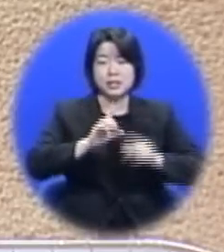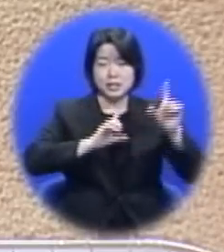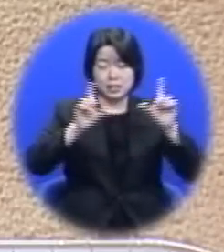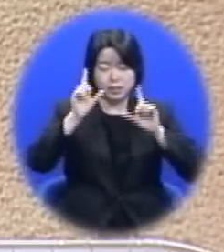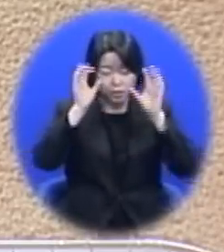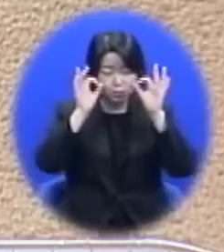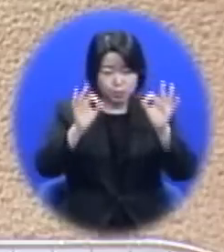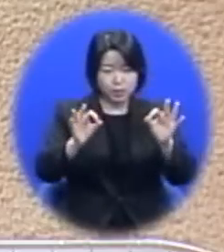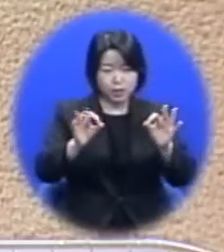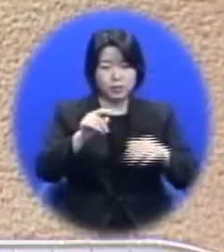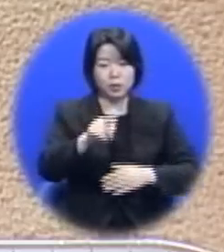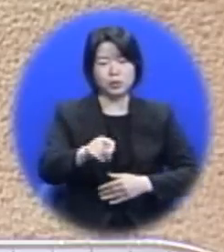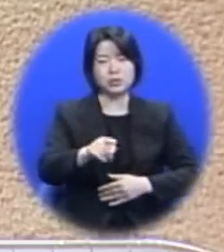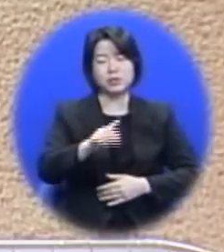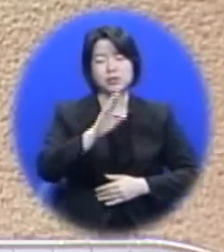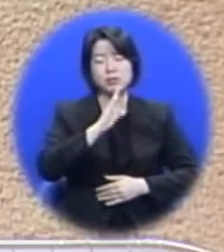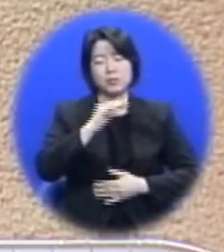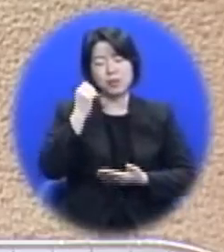일입니다.